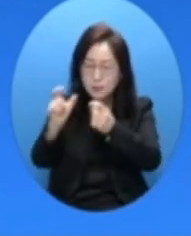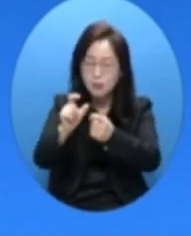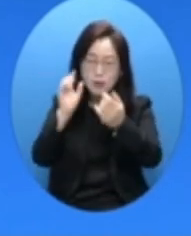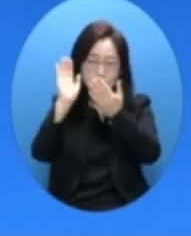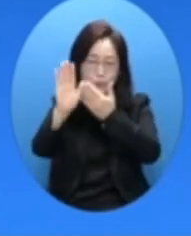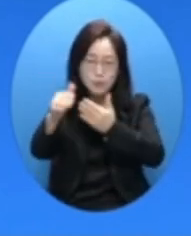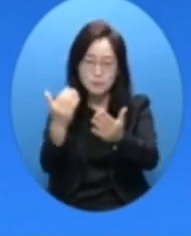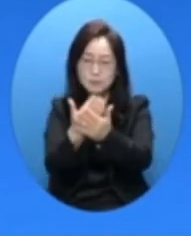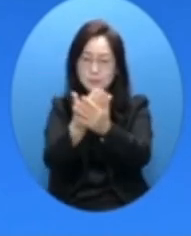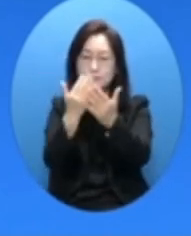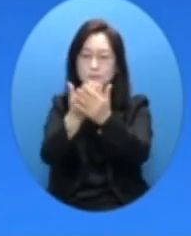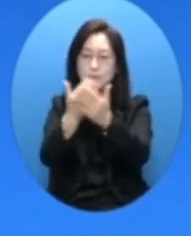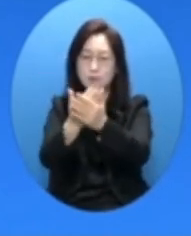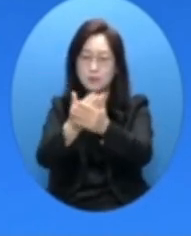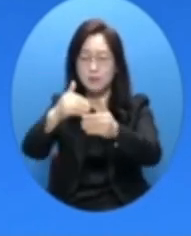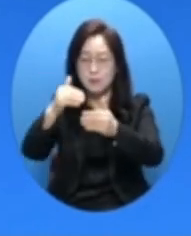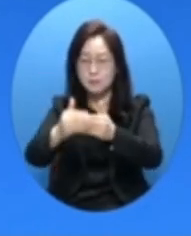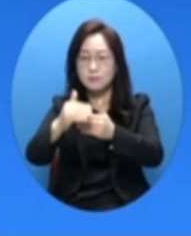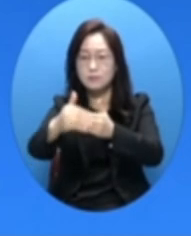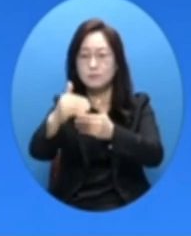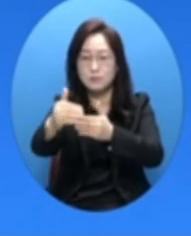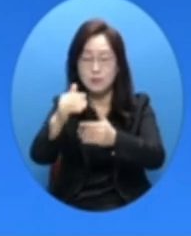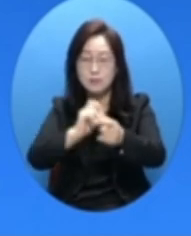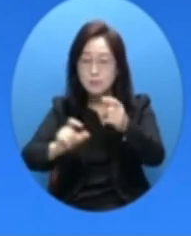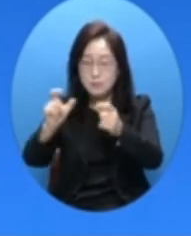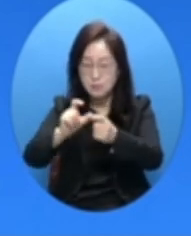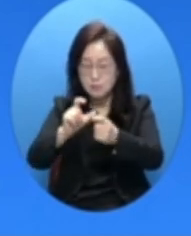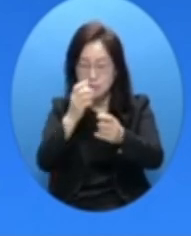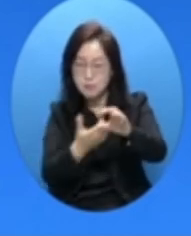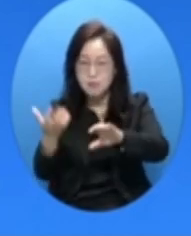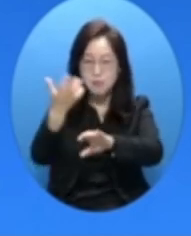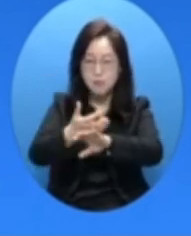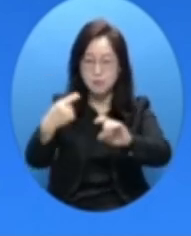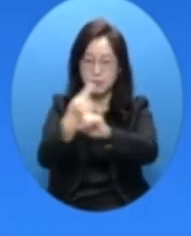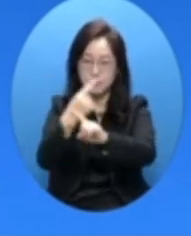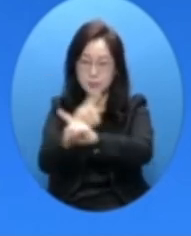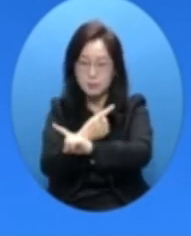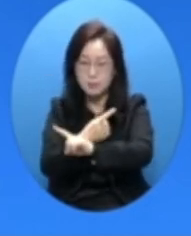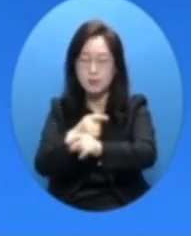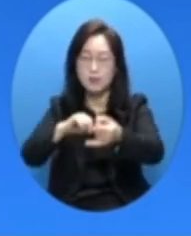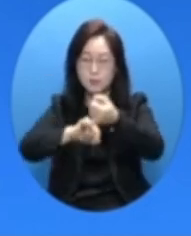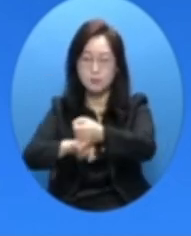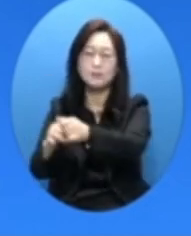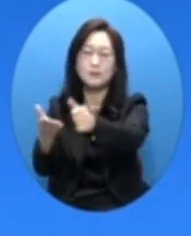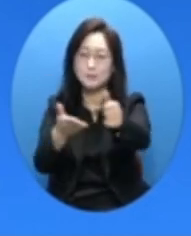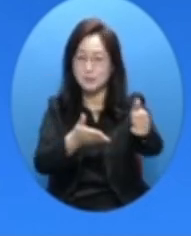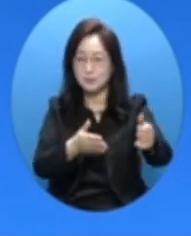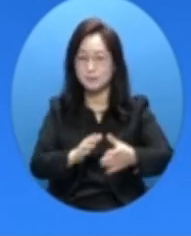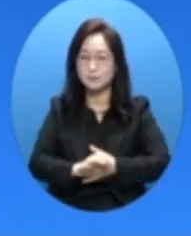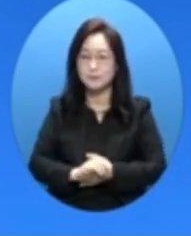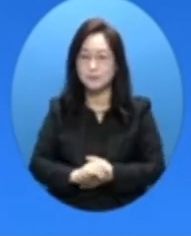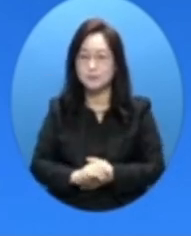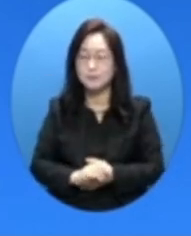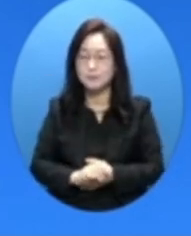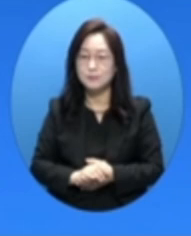나는 삶으로 우리 자신을 서로 기억하고 변화시켜 나가는 주님의 일꾼들이 되어야 할 것입니다